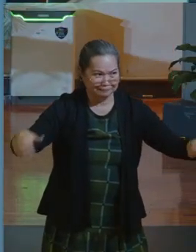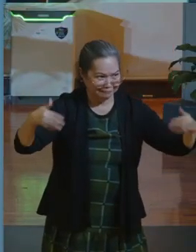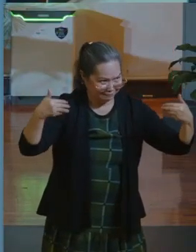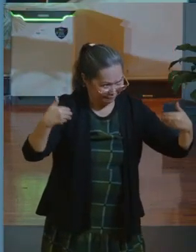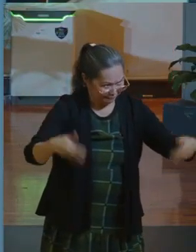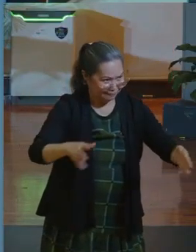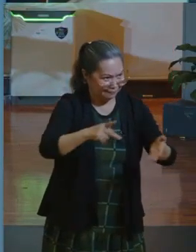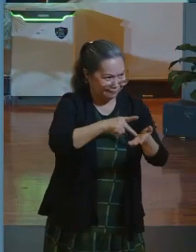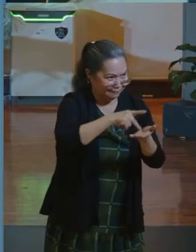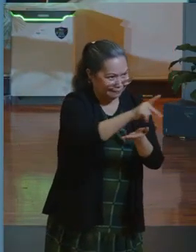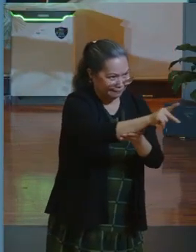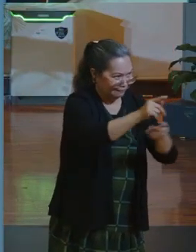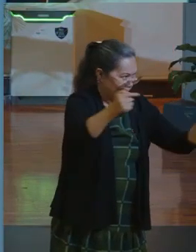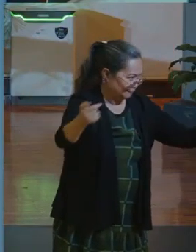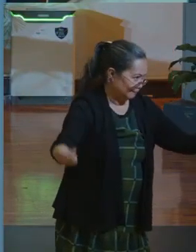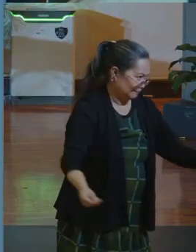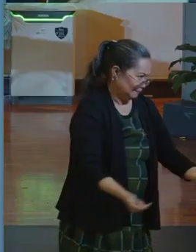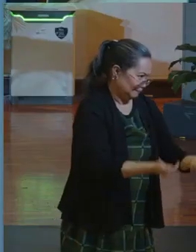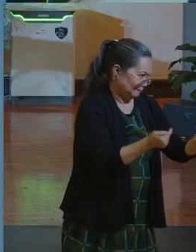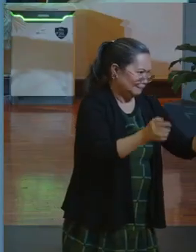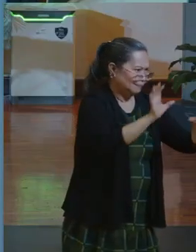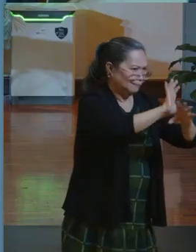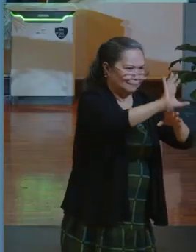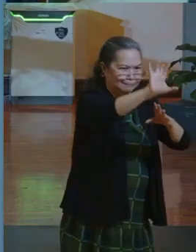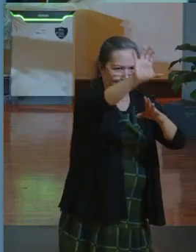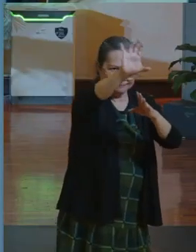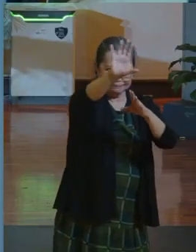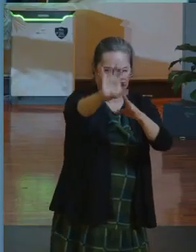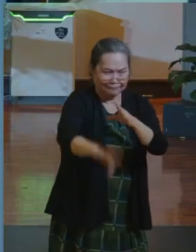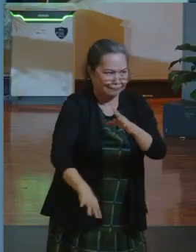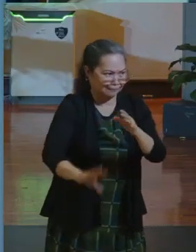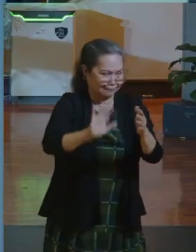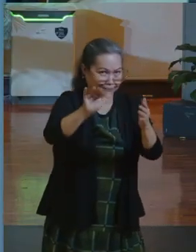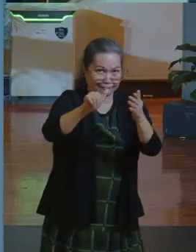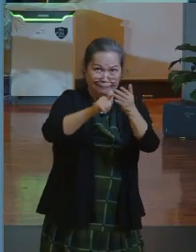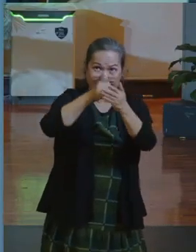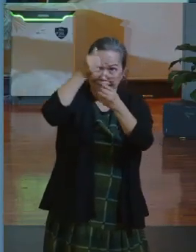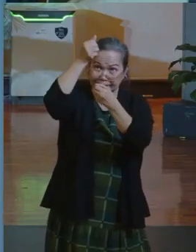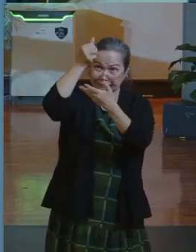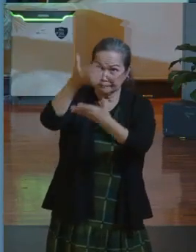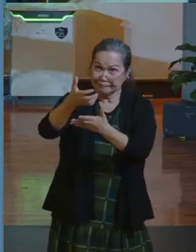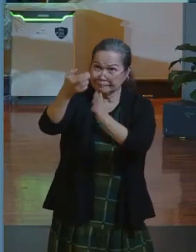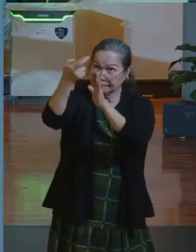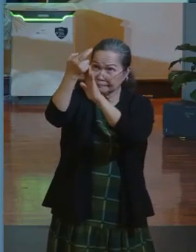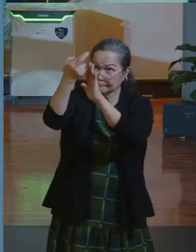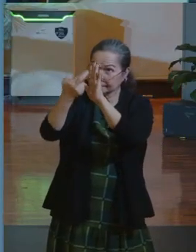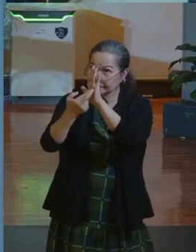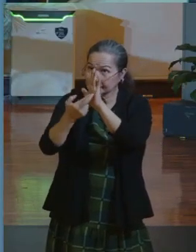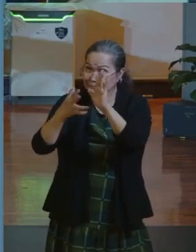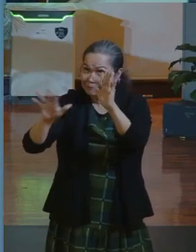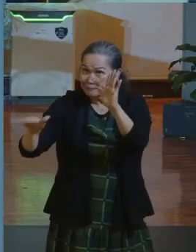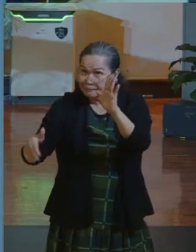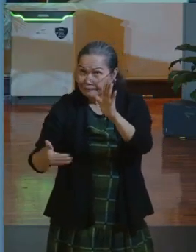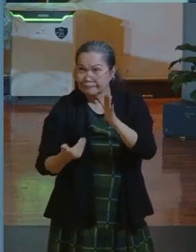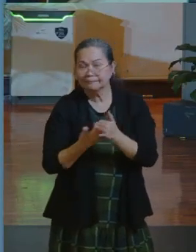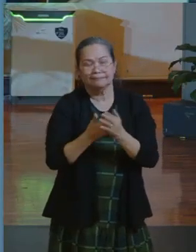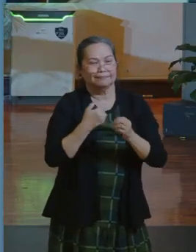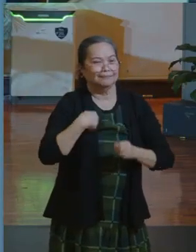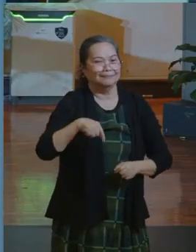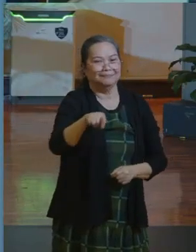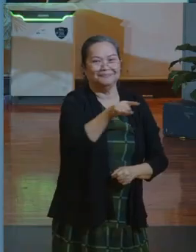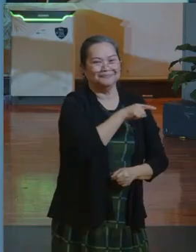ating kasalanan. Sa kanya nang sinunod ang lahat ng requirements ng batas. Kailangan lang